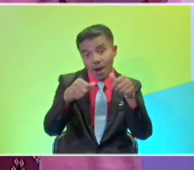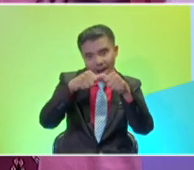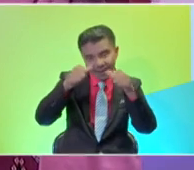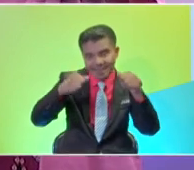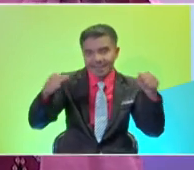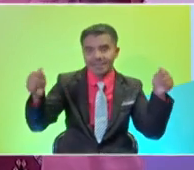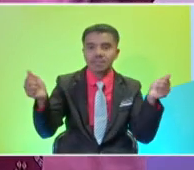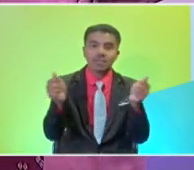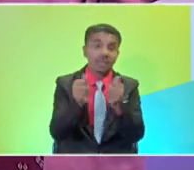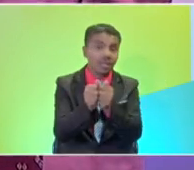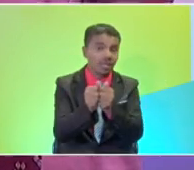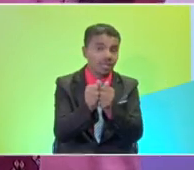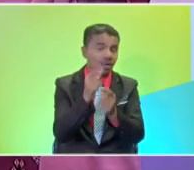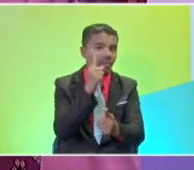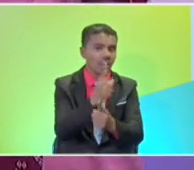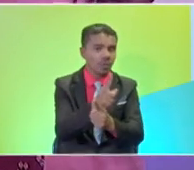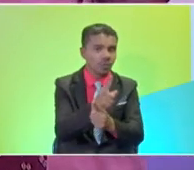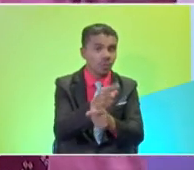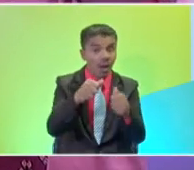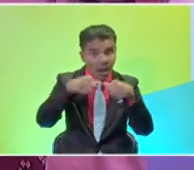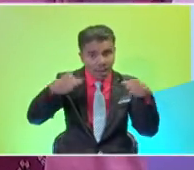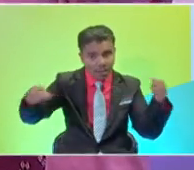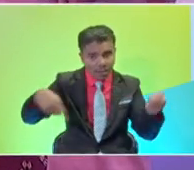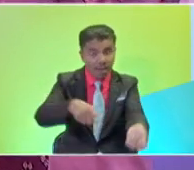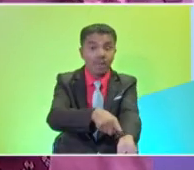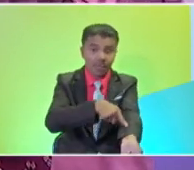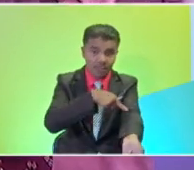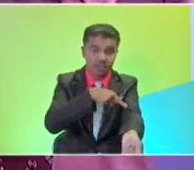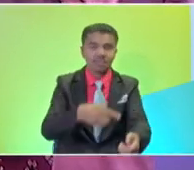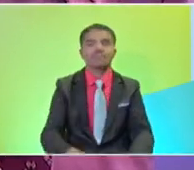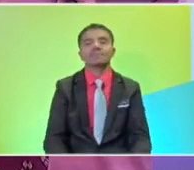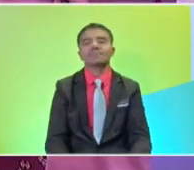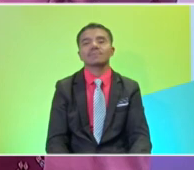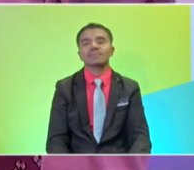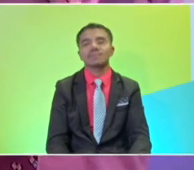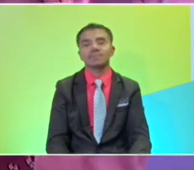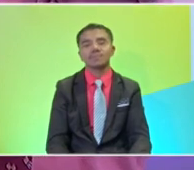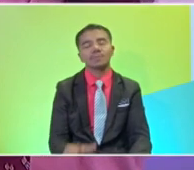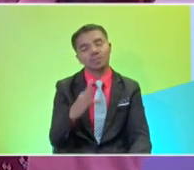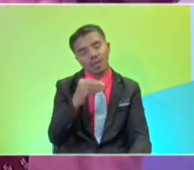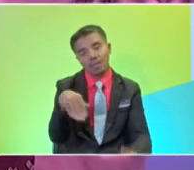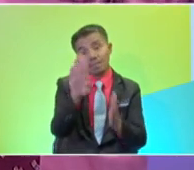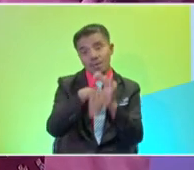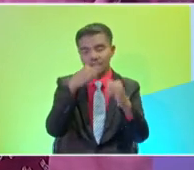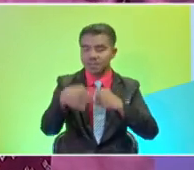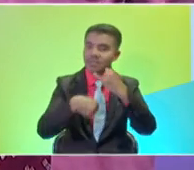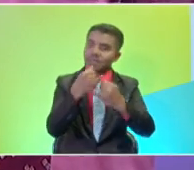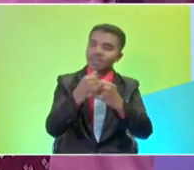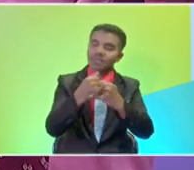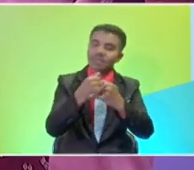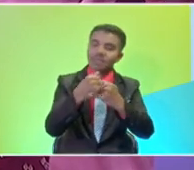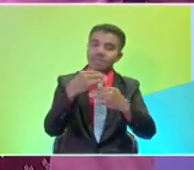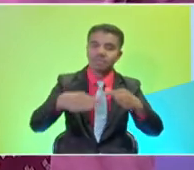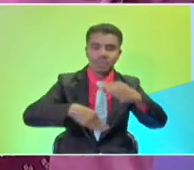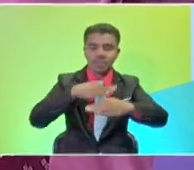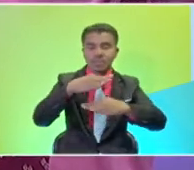membina jumlah mufriidah jumlah mutarabitah Akhirnya sampai kepada berjaya membina hujung sekali jumlah